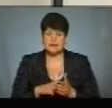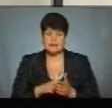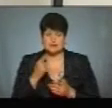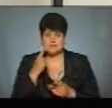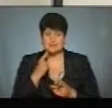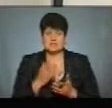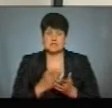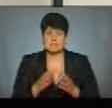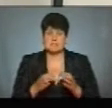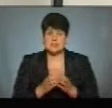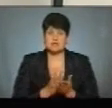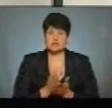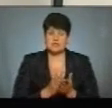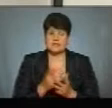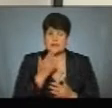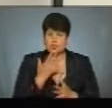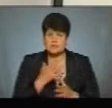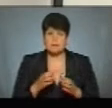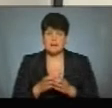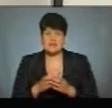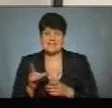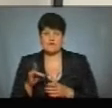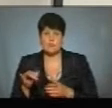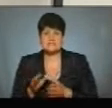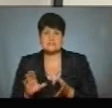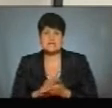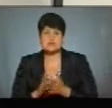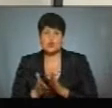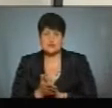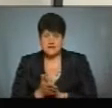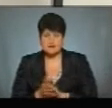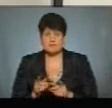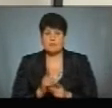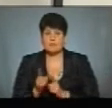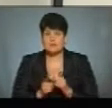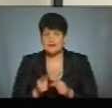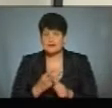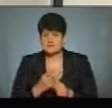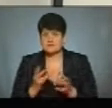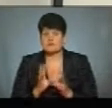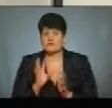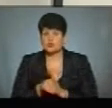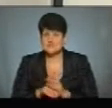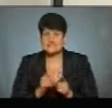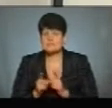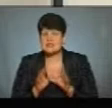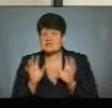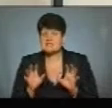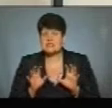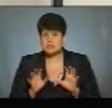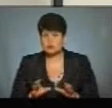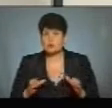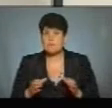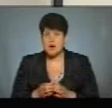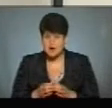питання стосується не лише партії «Слуги народу», але й партії «Європейської солідарності», яка змінила назву, і відповідно також потрібно вносити зміни в